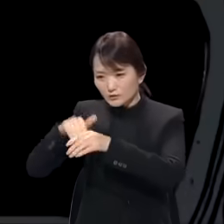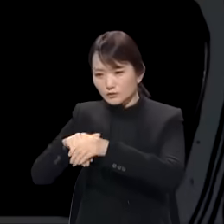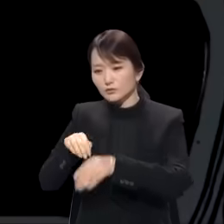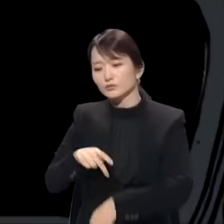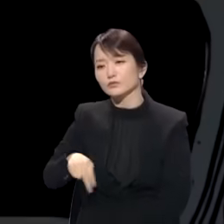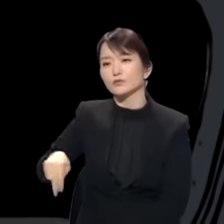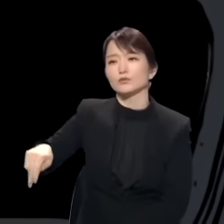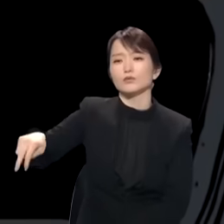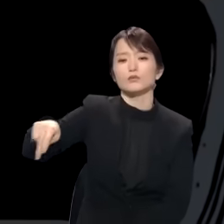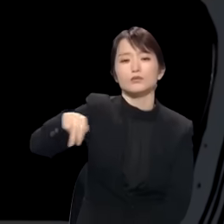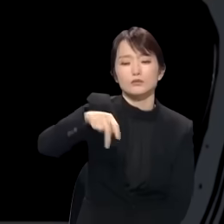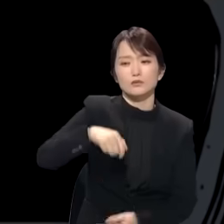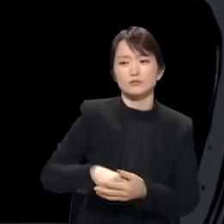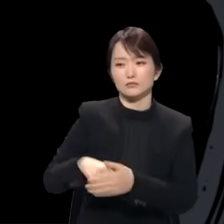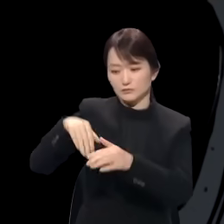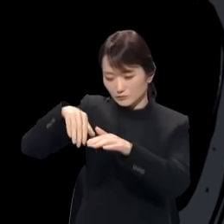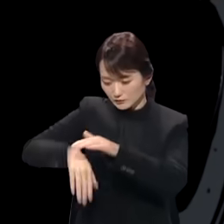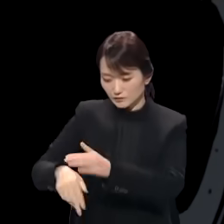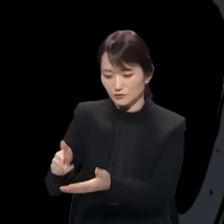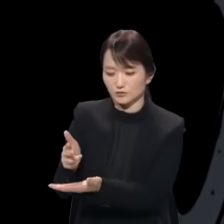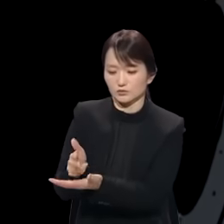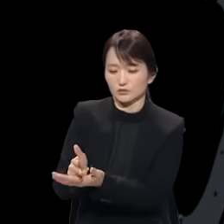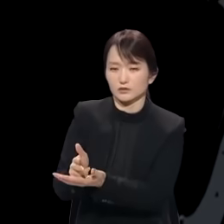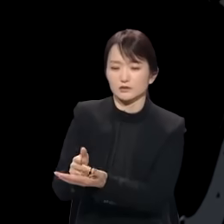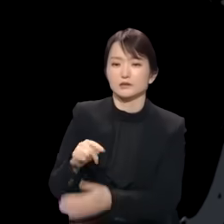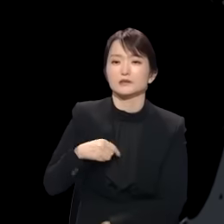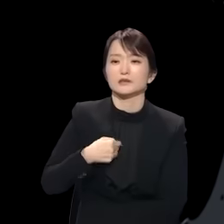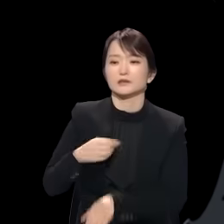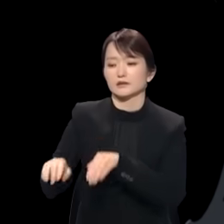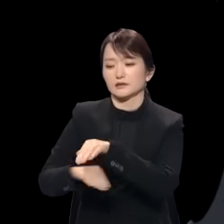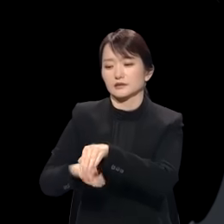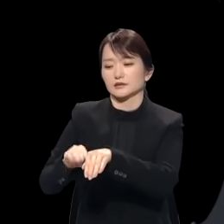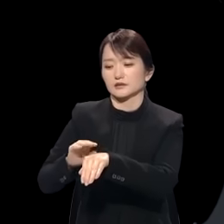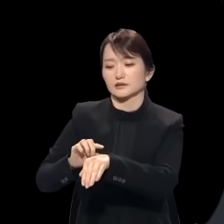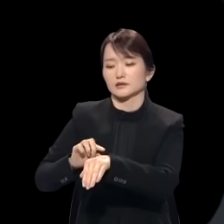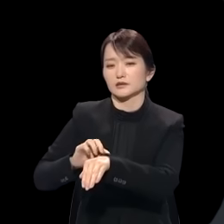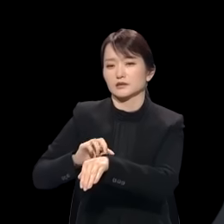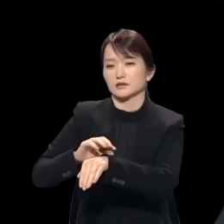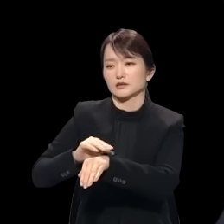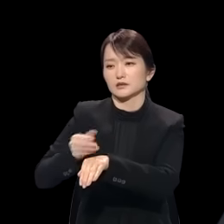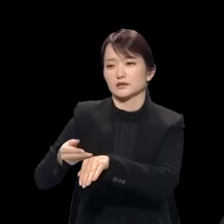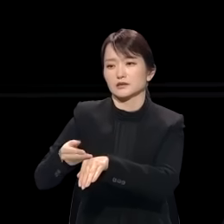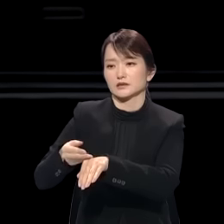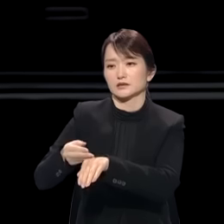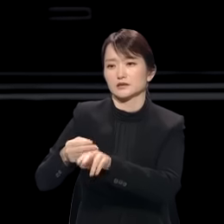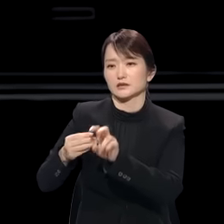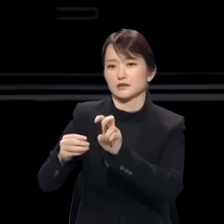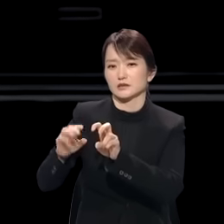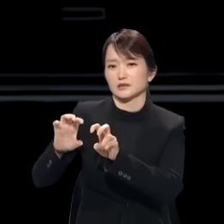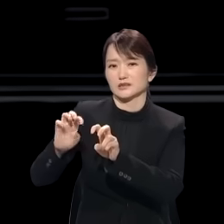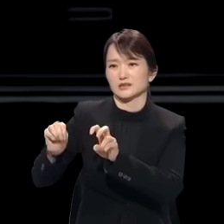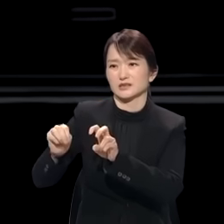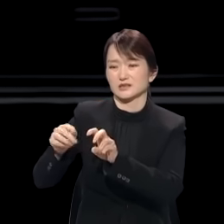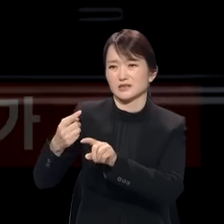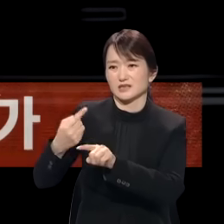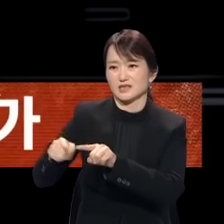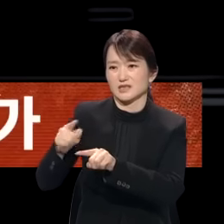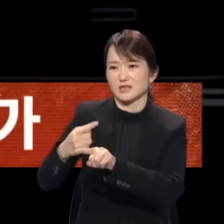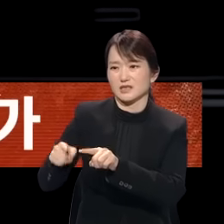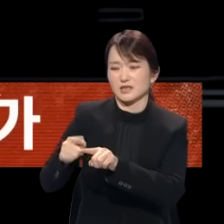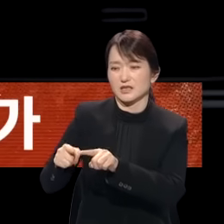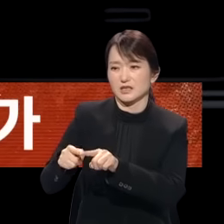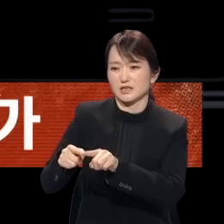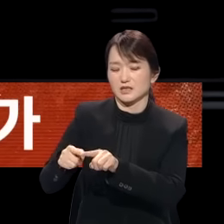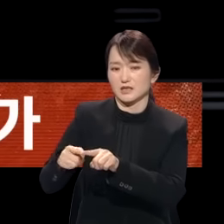것이고 또 지하 주차장에 내려가서 자기가 평소에 차량에 보관을 하고 있던 20cm 길이의 흉기를